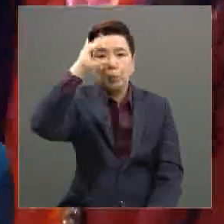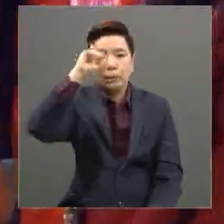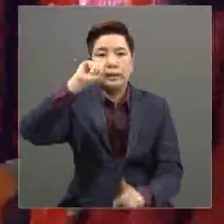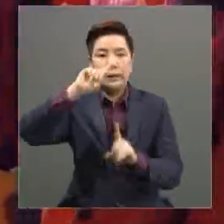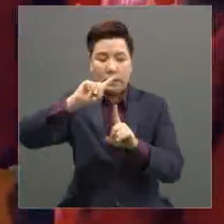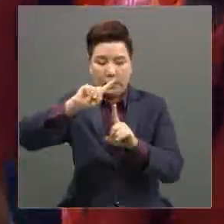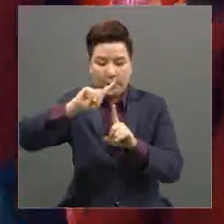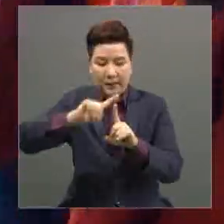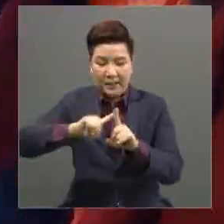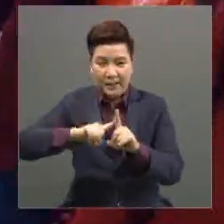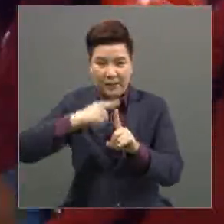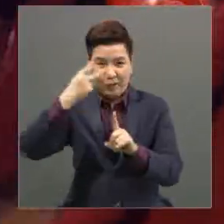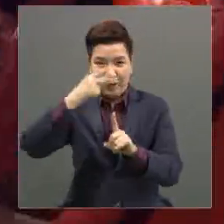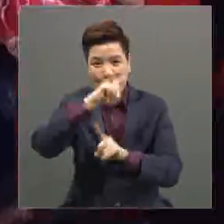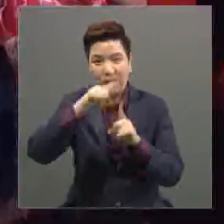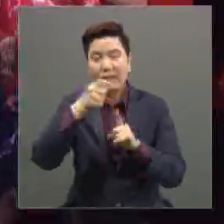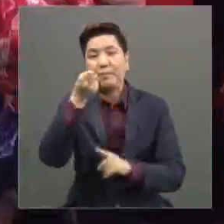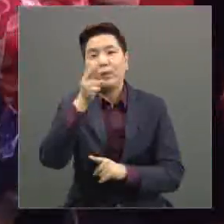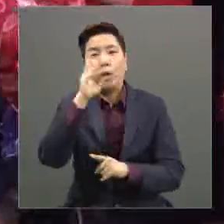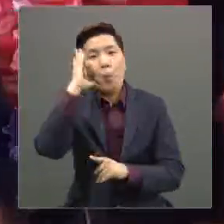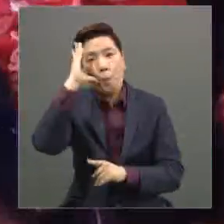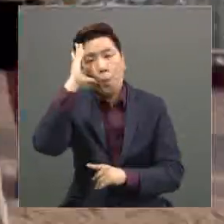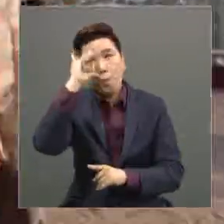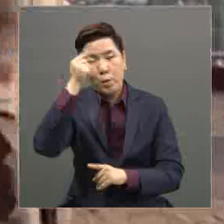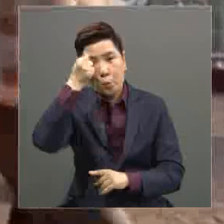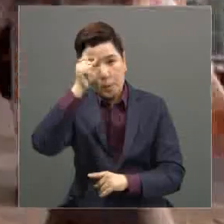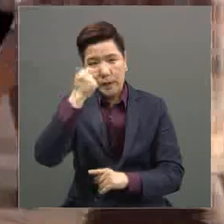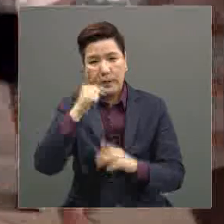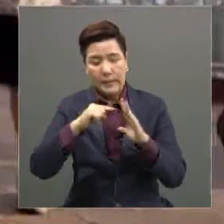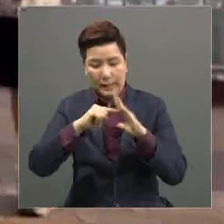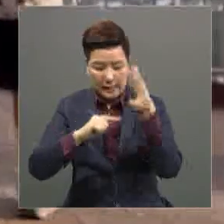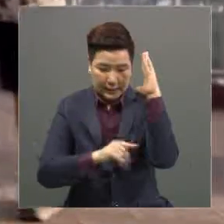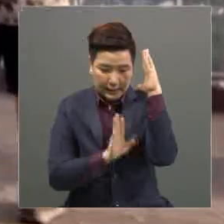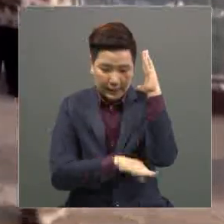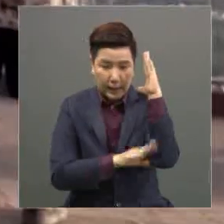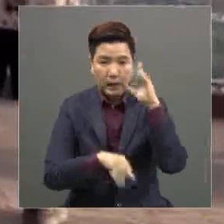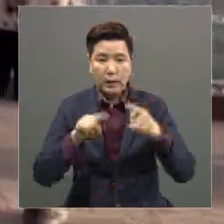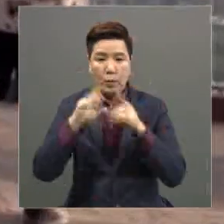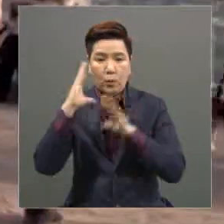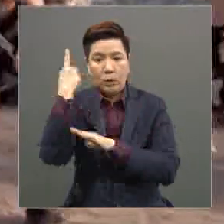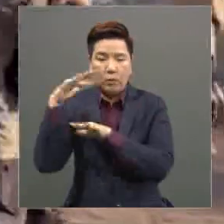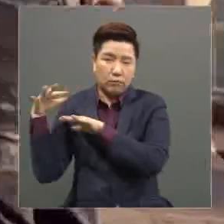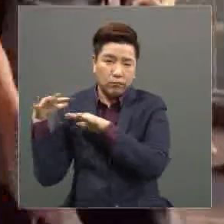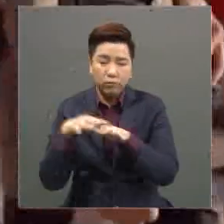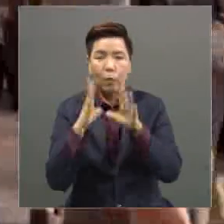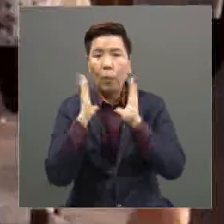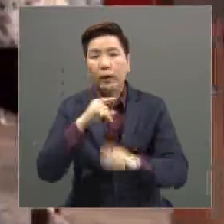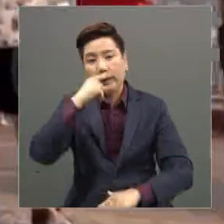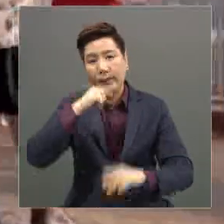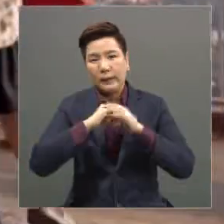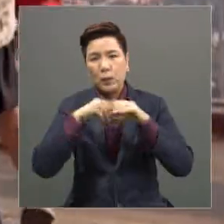12กุมภาพันธ์อีก1วันนะครับขยับไปดูที่ภาคใต้อีกหนึ่งจังหวัดที่มีนักท่องเที่ยวแล้วก็ชาวไทยเชื้อส